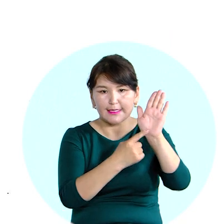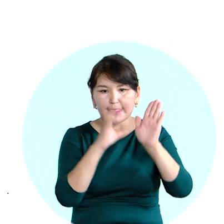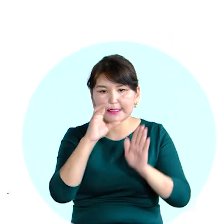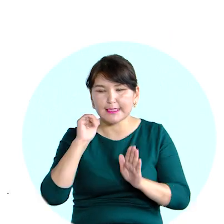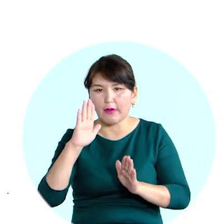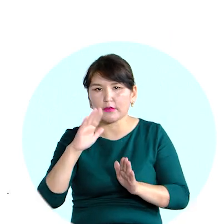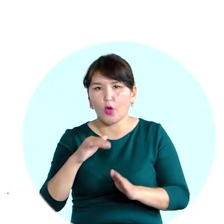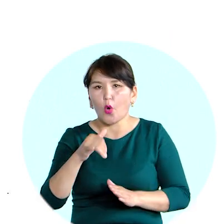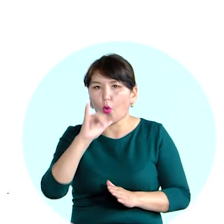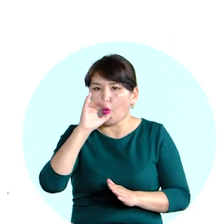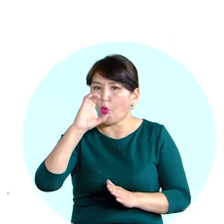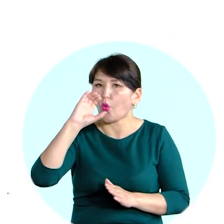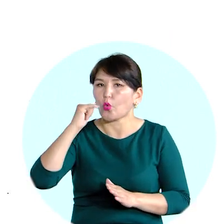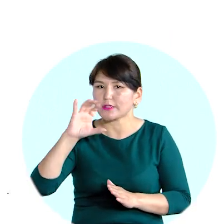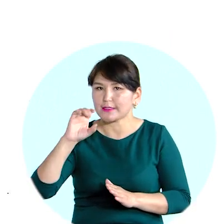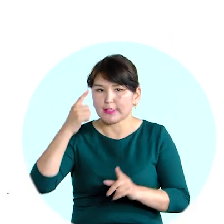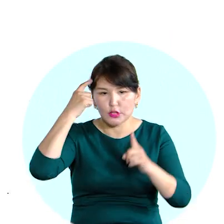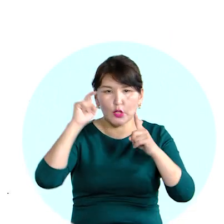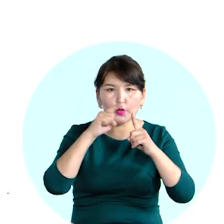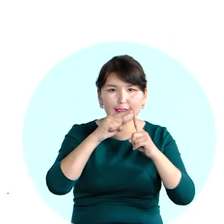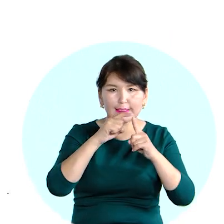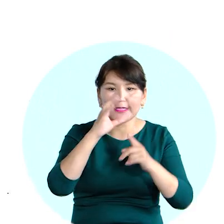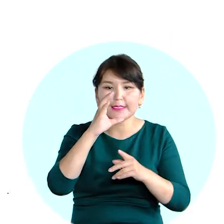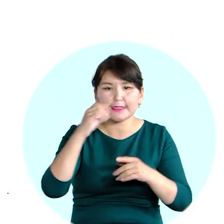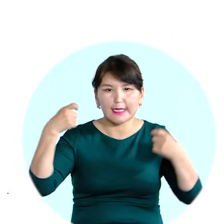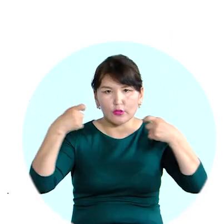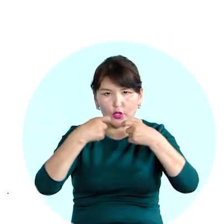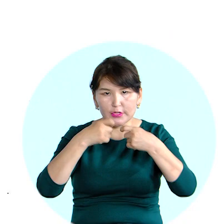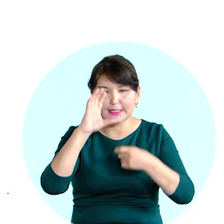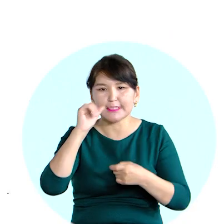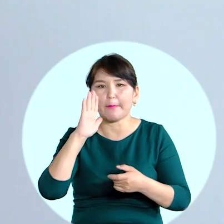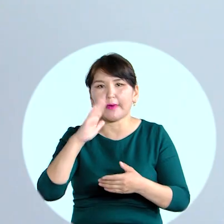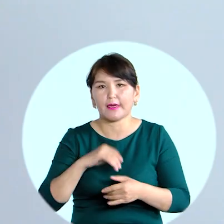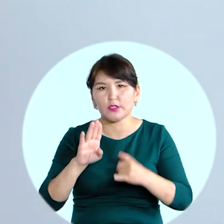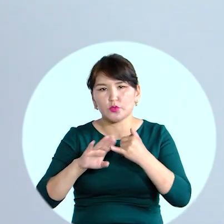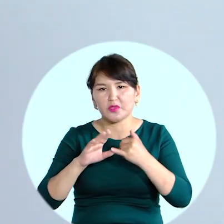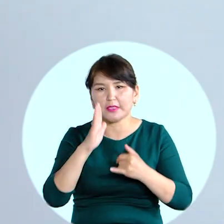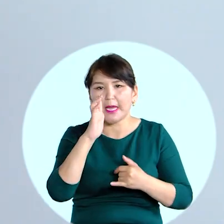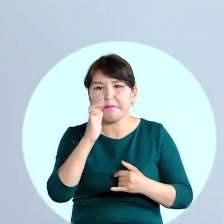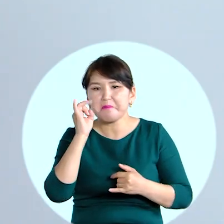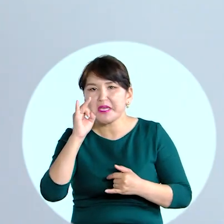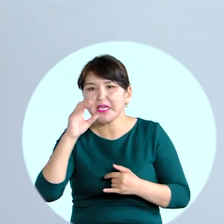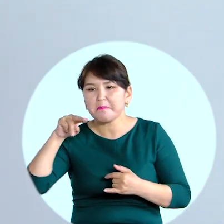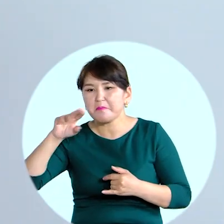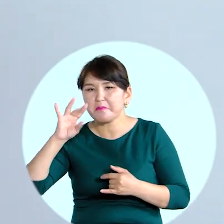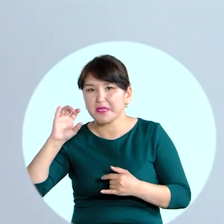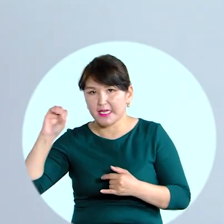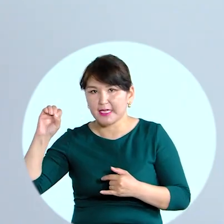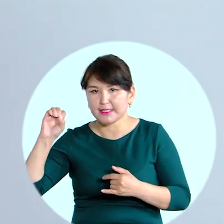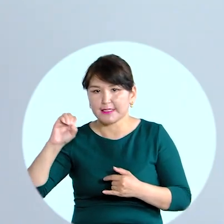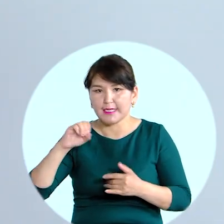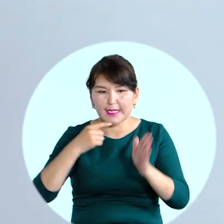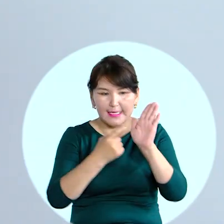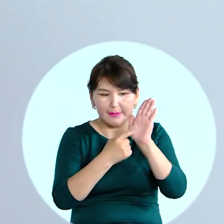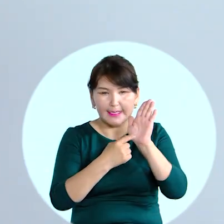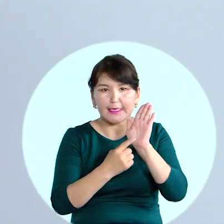үед BP free гэсэн тэмдэглэлтэй бас сав байгаа. Энэ бол бас одоо усны савны шаардлага хангасан савууд